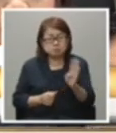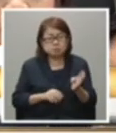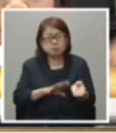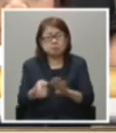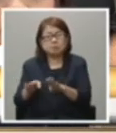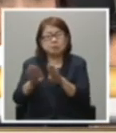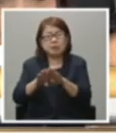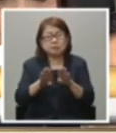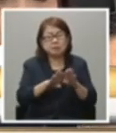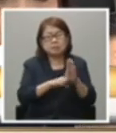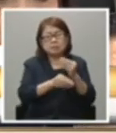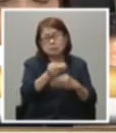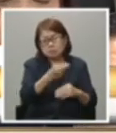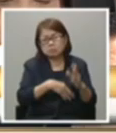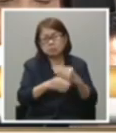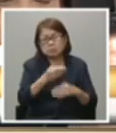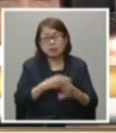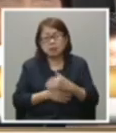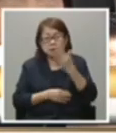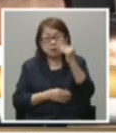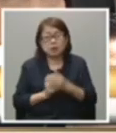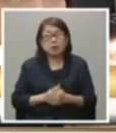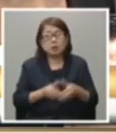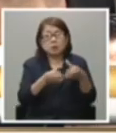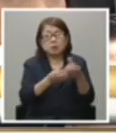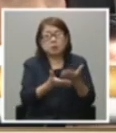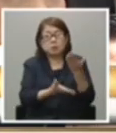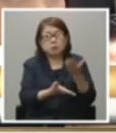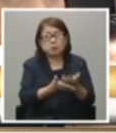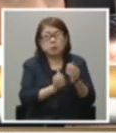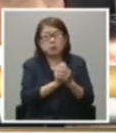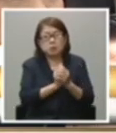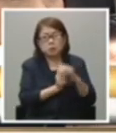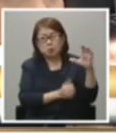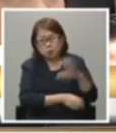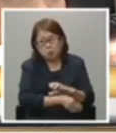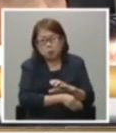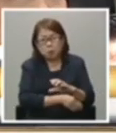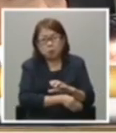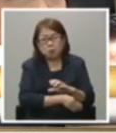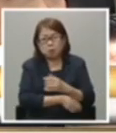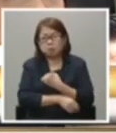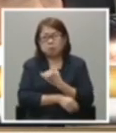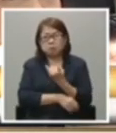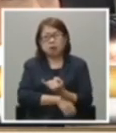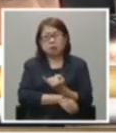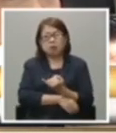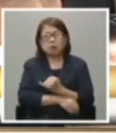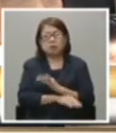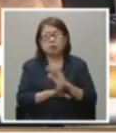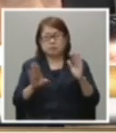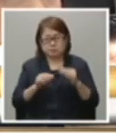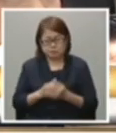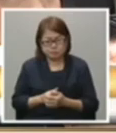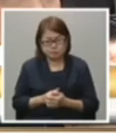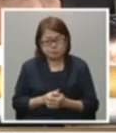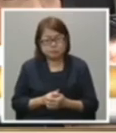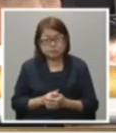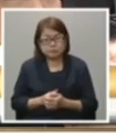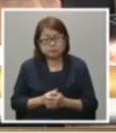ายออกไปเพราะว่าสู้กับกลุ่มทุนใหญ่ของจีนไม่ได้ท่านให้เขามาล่ว